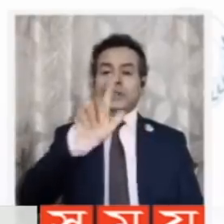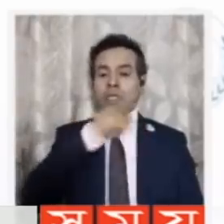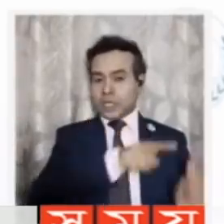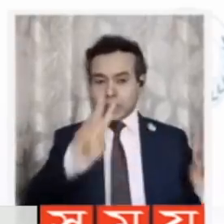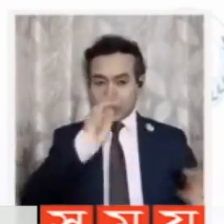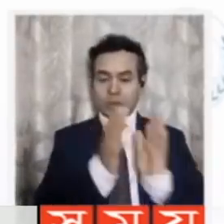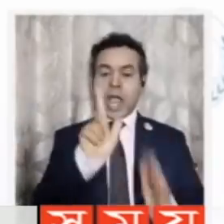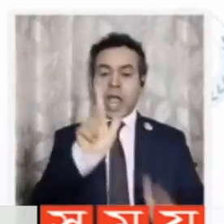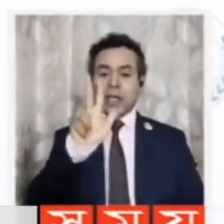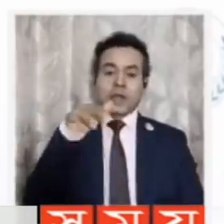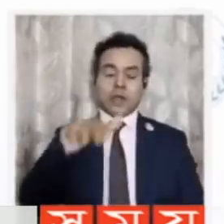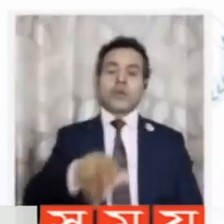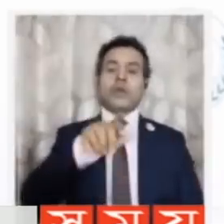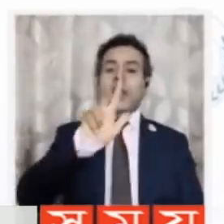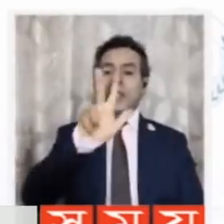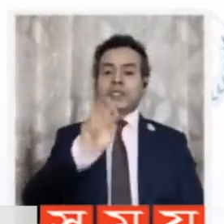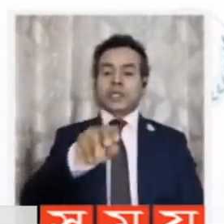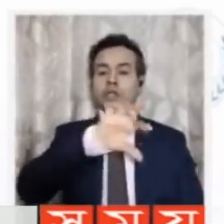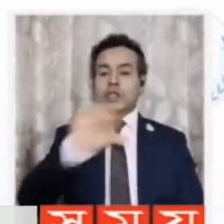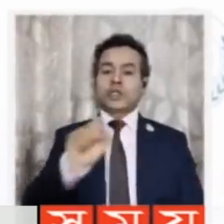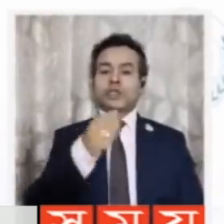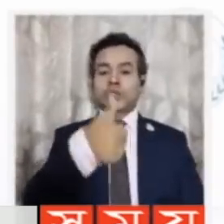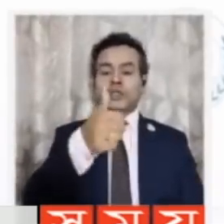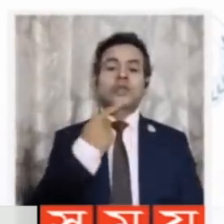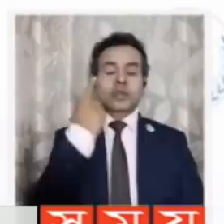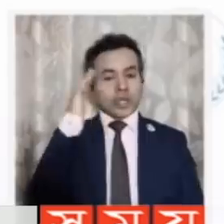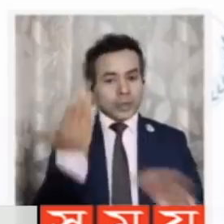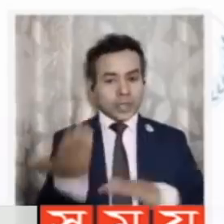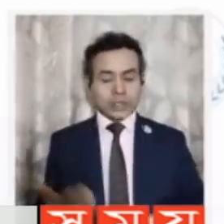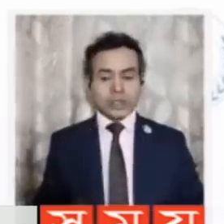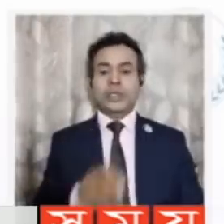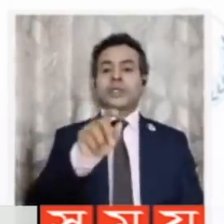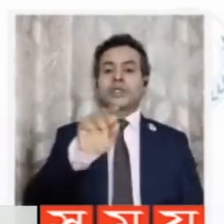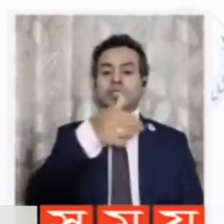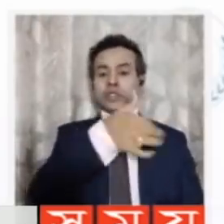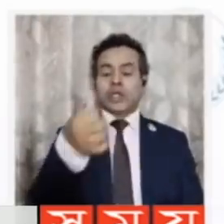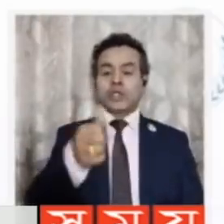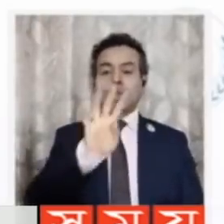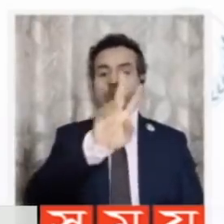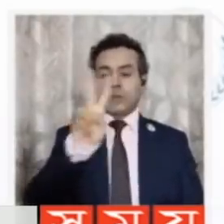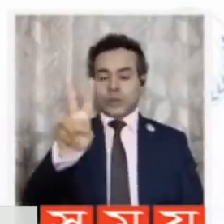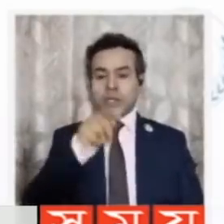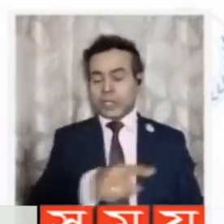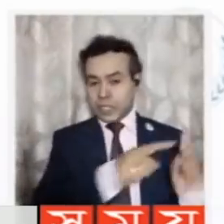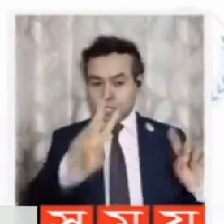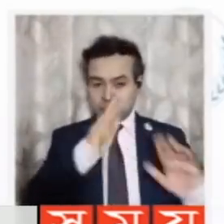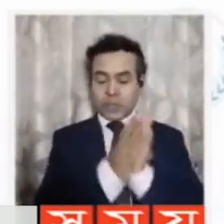8,08,906 জন, মৃত্যুবরণ করেছেন দক্ষিণ পূর্ব এশিয়ায় 24 ঘন্টায় 642 জন এবং এ পর্যন্ত